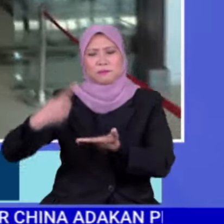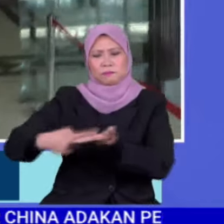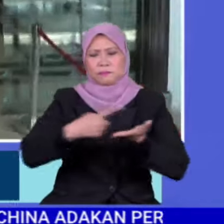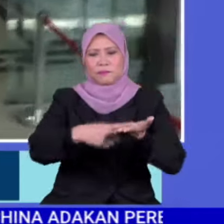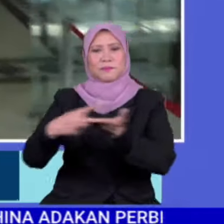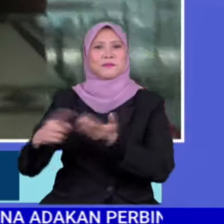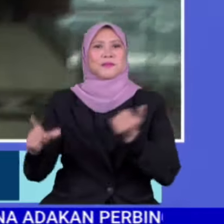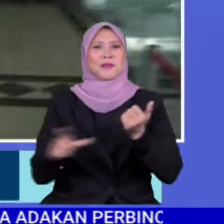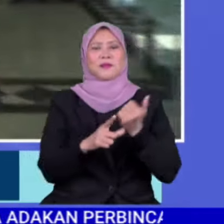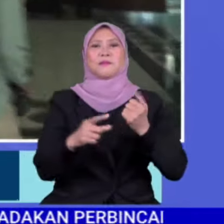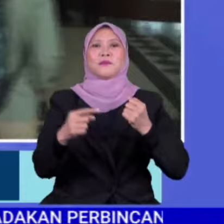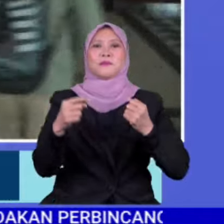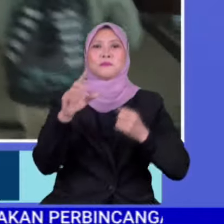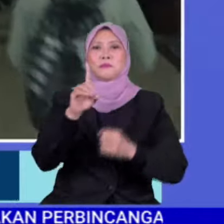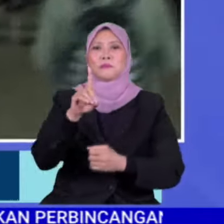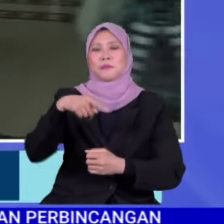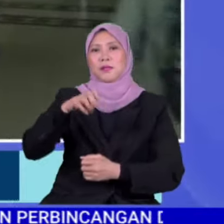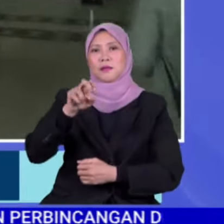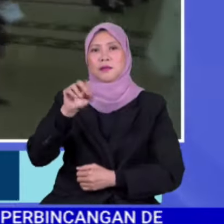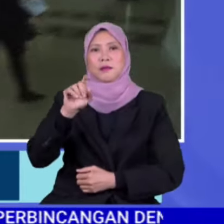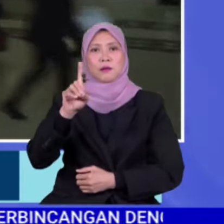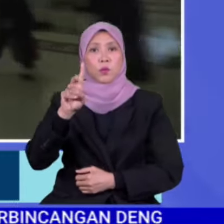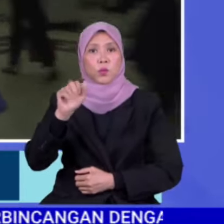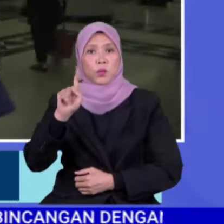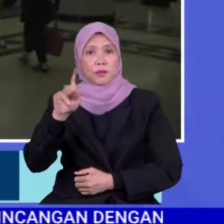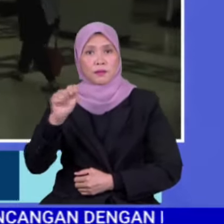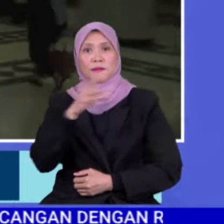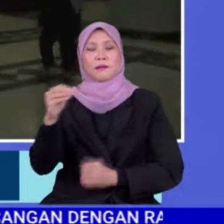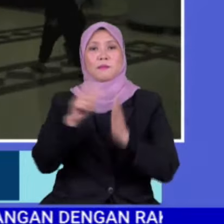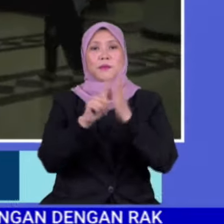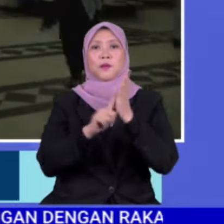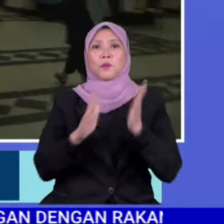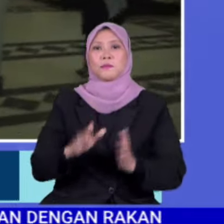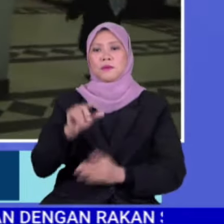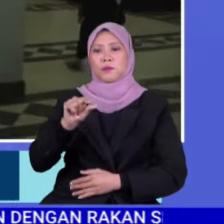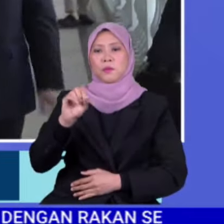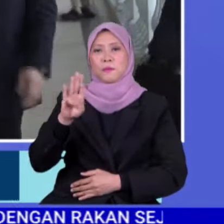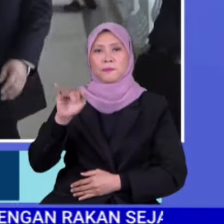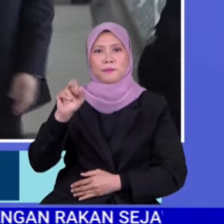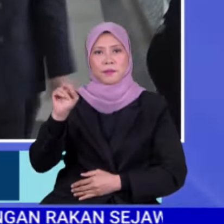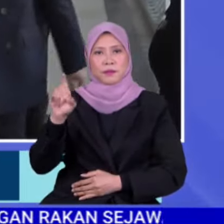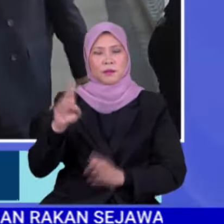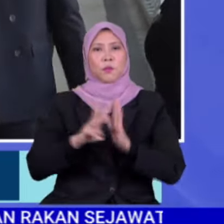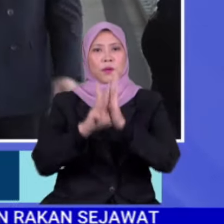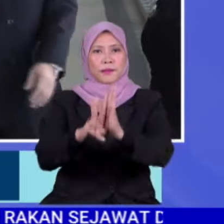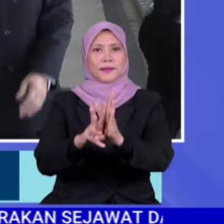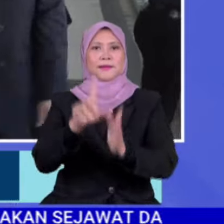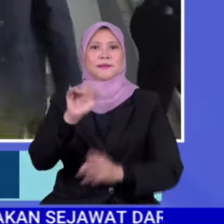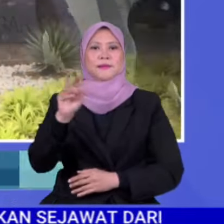timbalan pendakwa raya Datuk Wan Shahrudin Wan Ladin dan Peguam Gobin Singh Dio yang mewakili Lim.